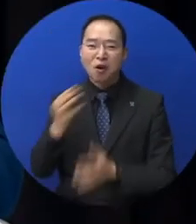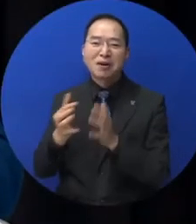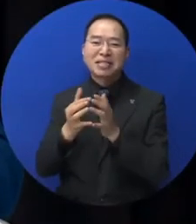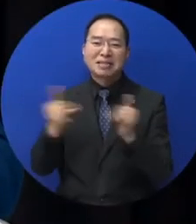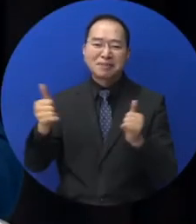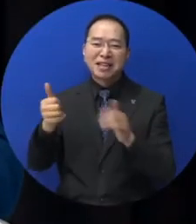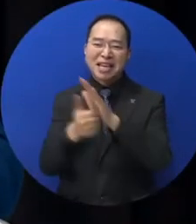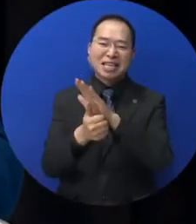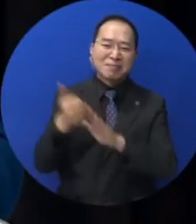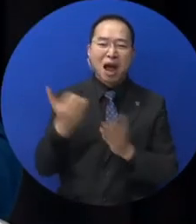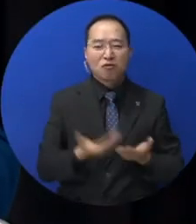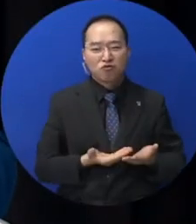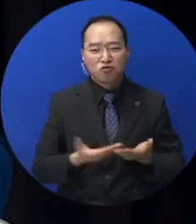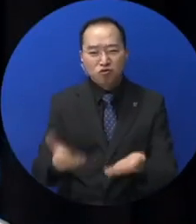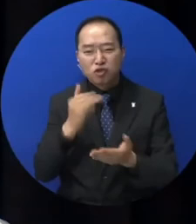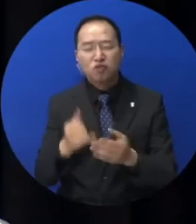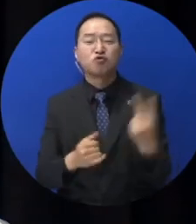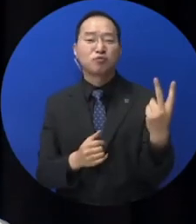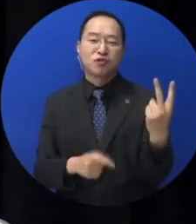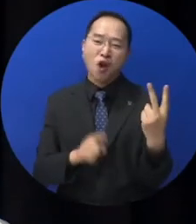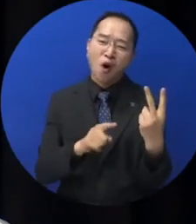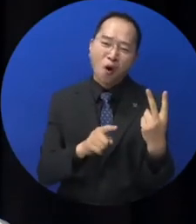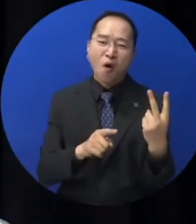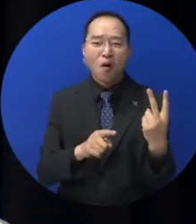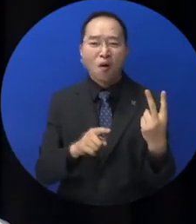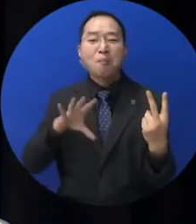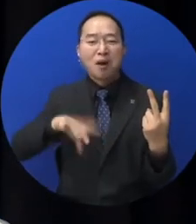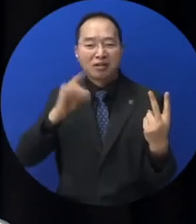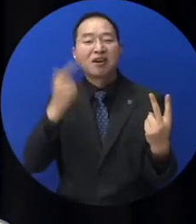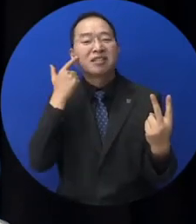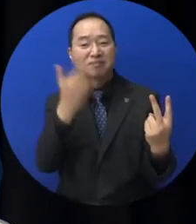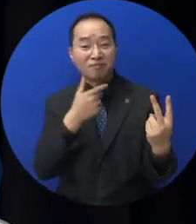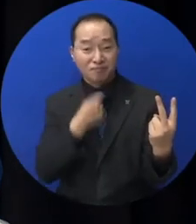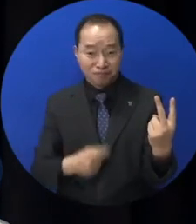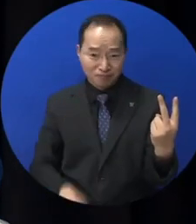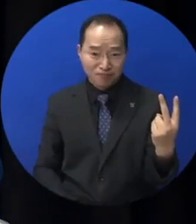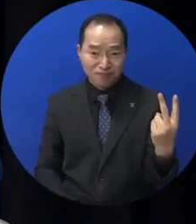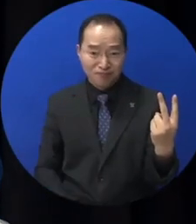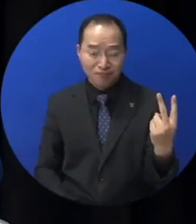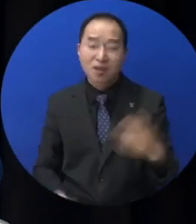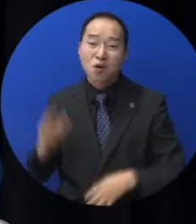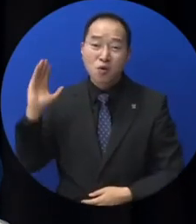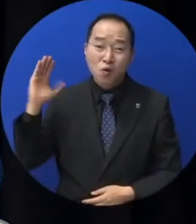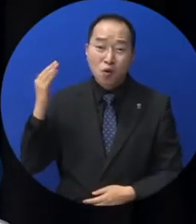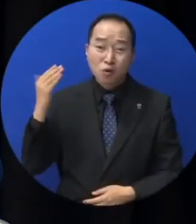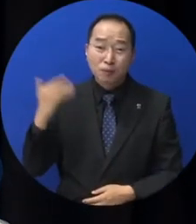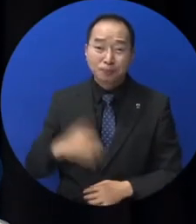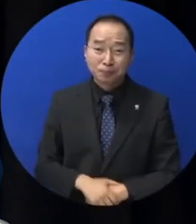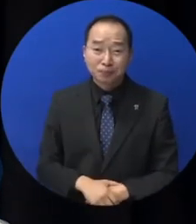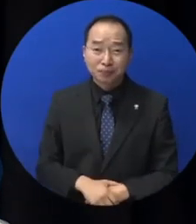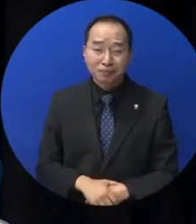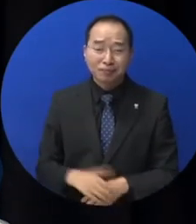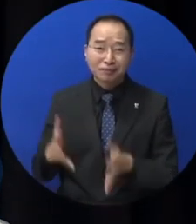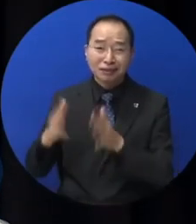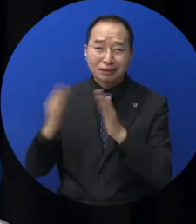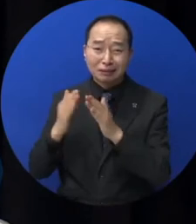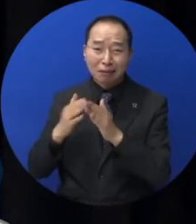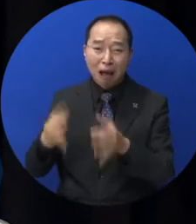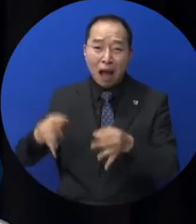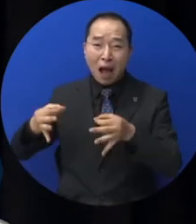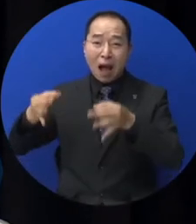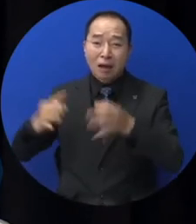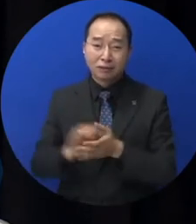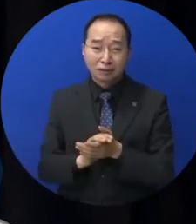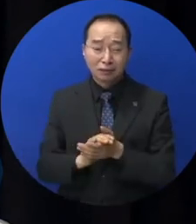희망을 불어넣어줄 두 분 후보께 질문을 먼저 드리겠습니다. 요즘 가열된 부동산 시장과